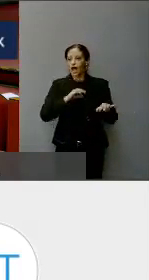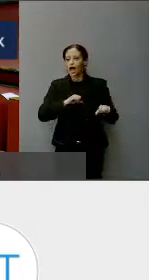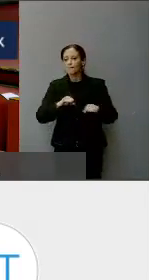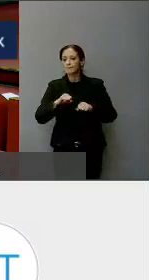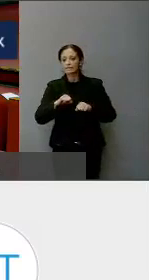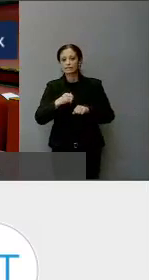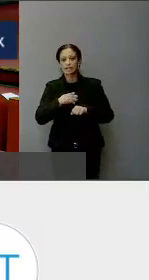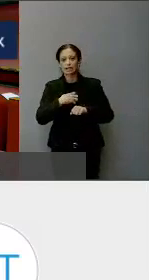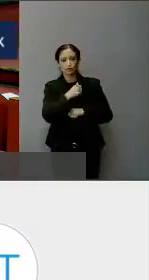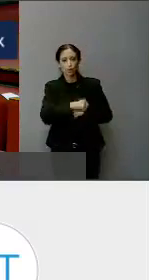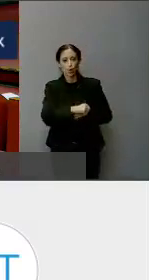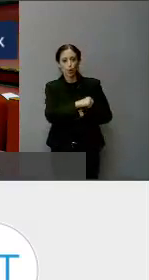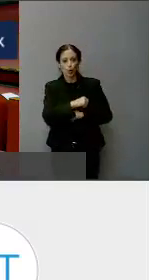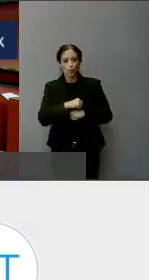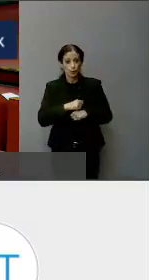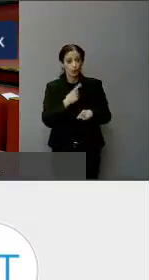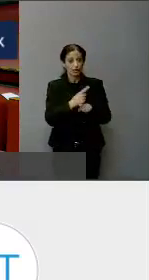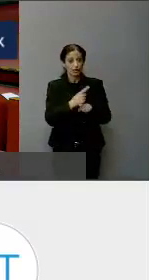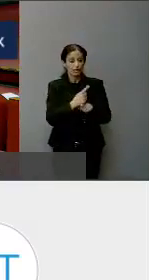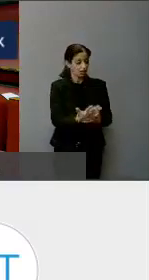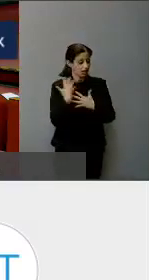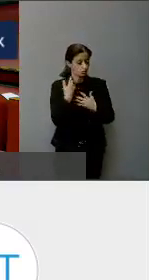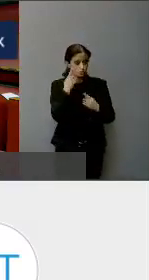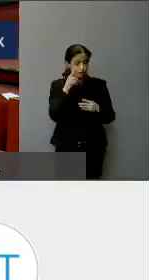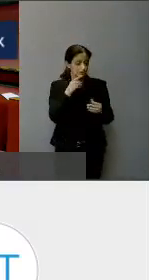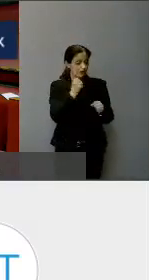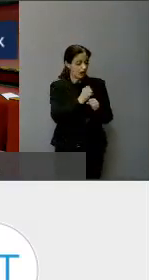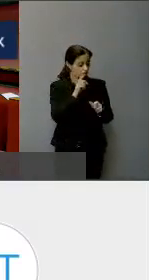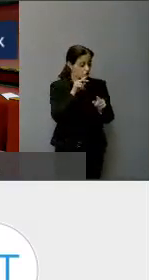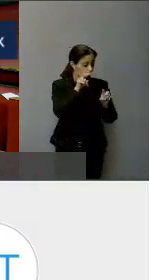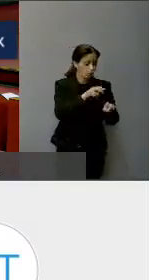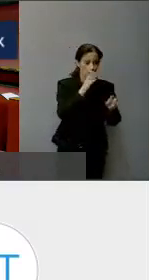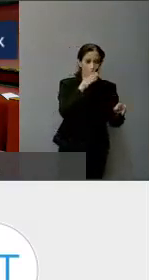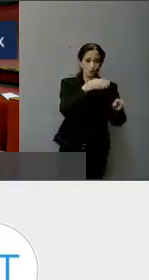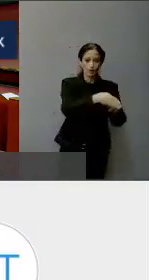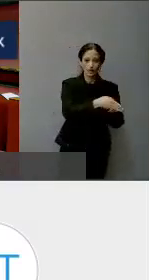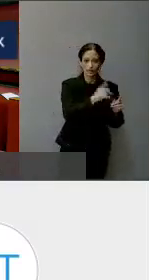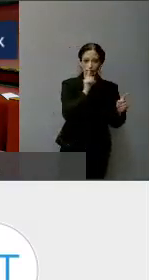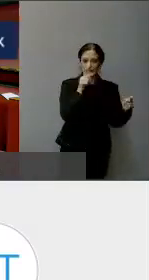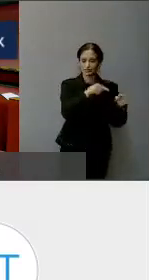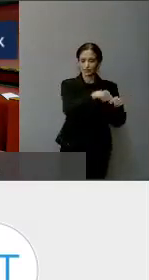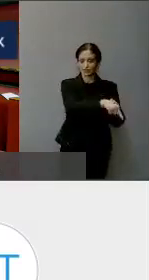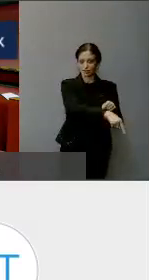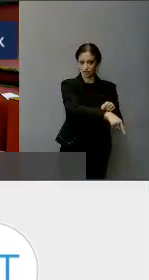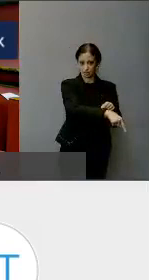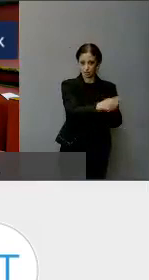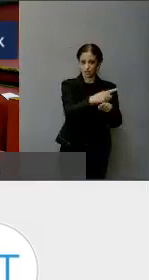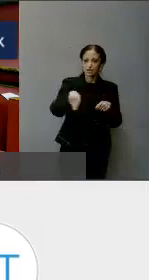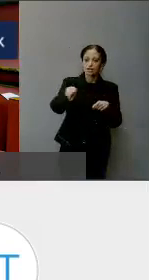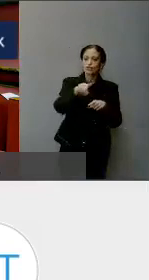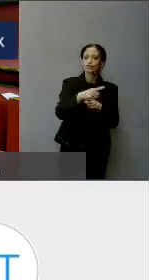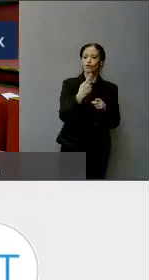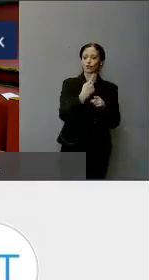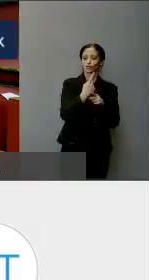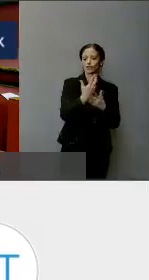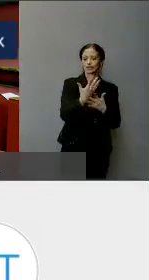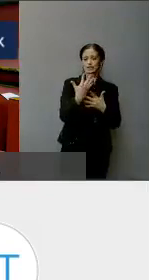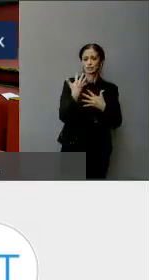autori da se ne assume la responsabilità estate assumendo una grossa responsabilità